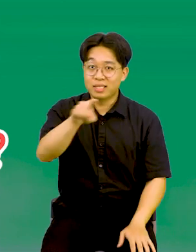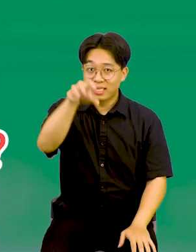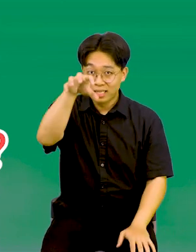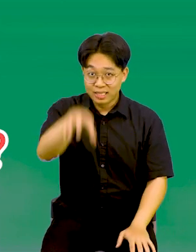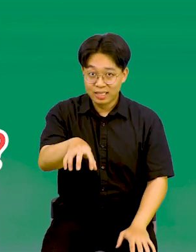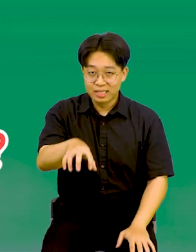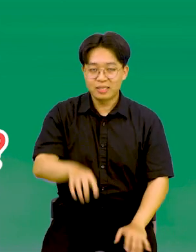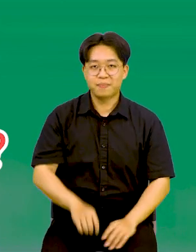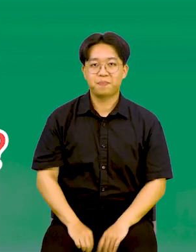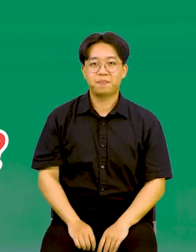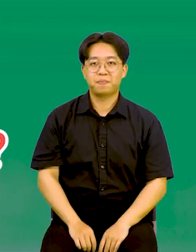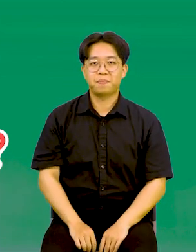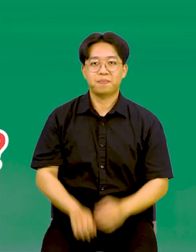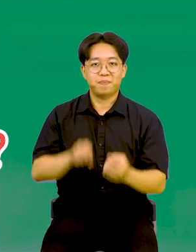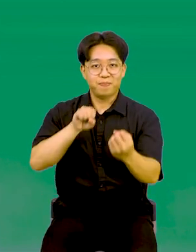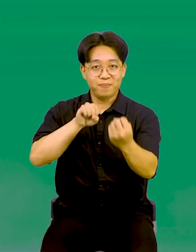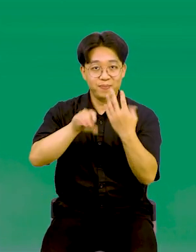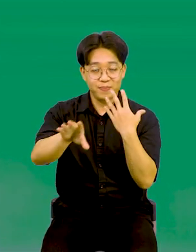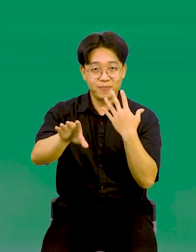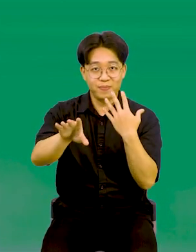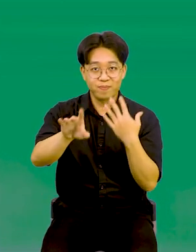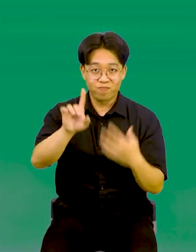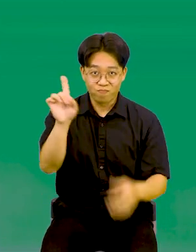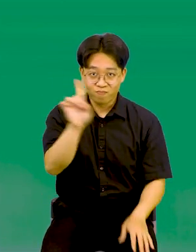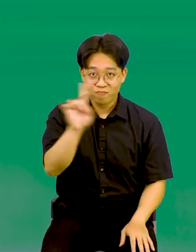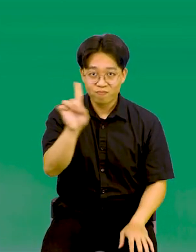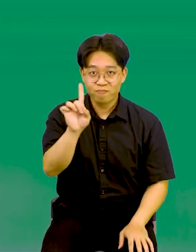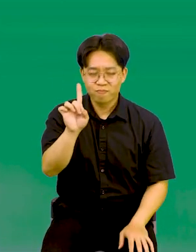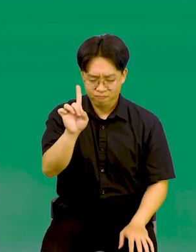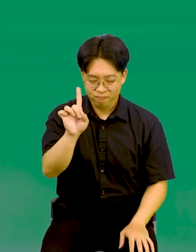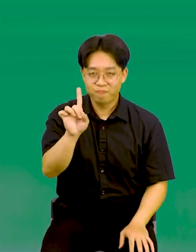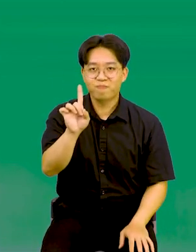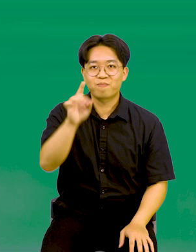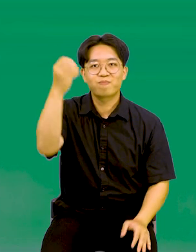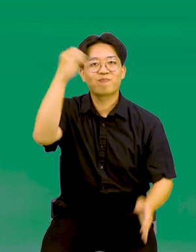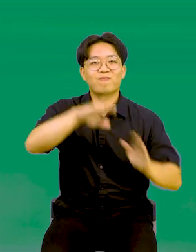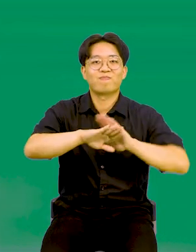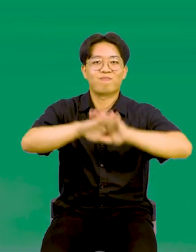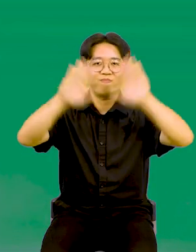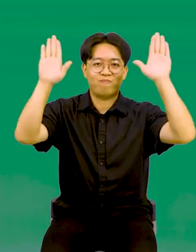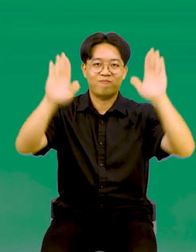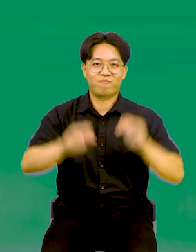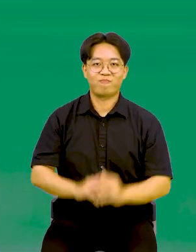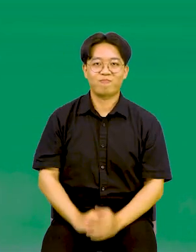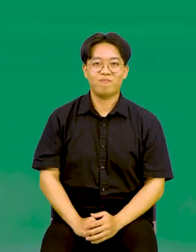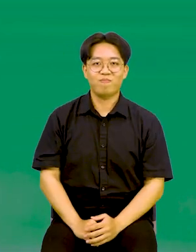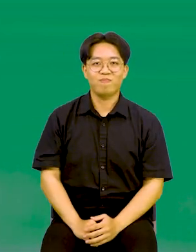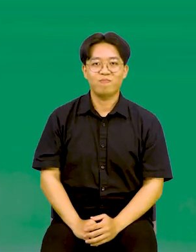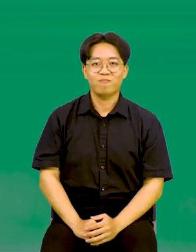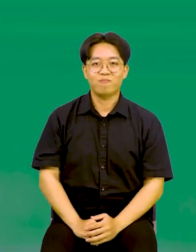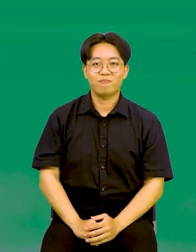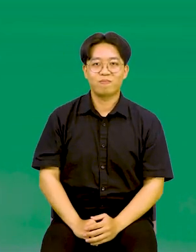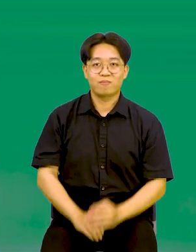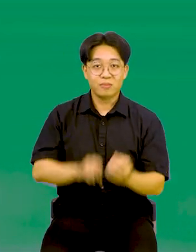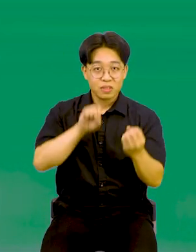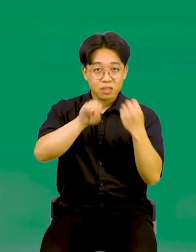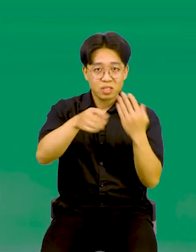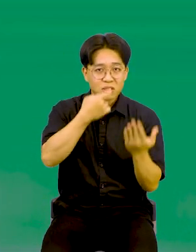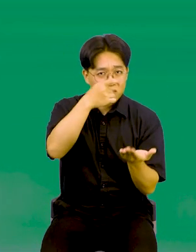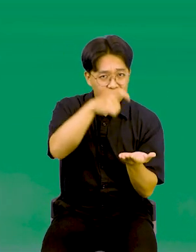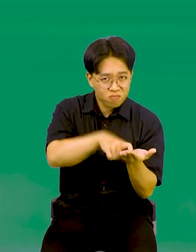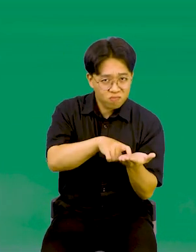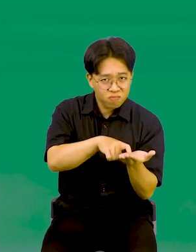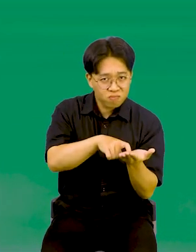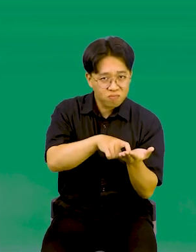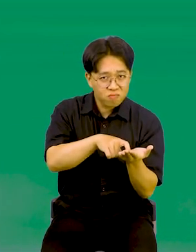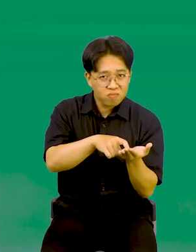곳은 어디일까요? 정답은 두구두구 바로 광명시입니다. 아,